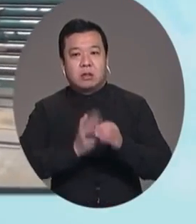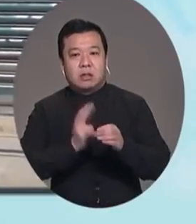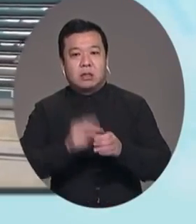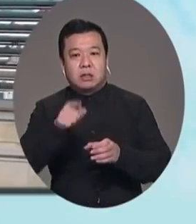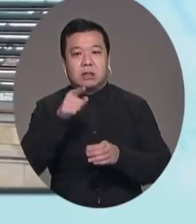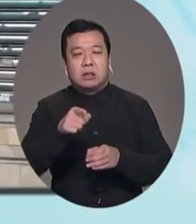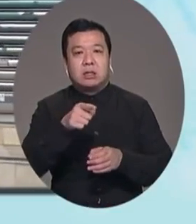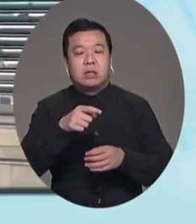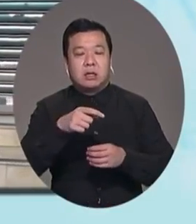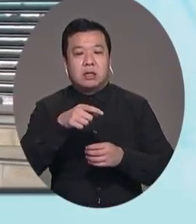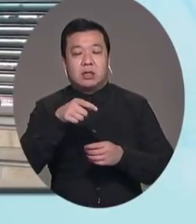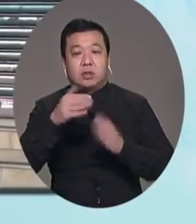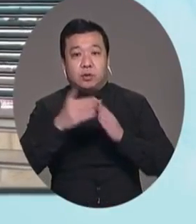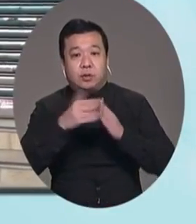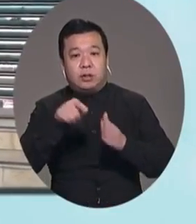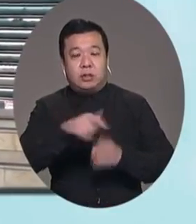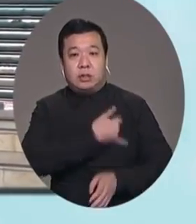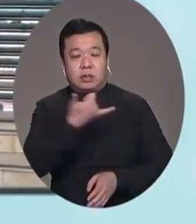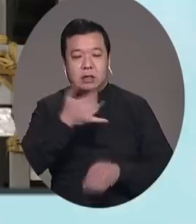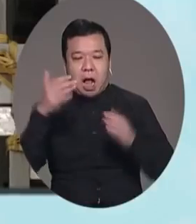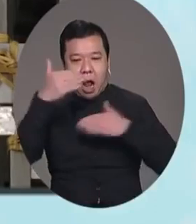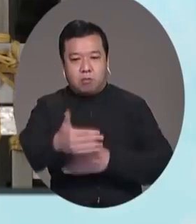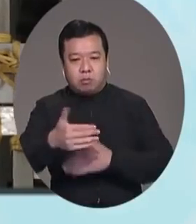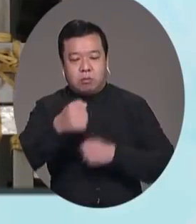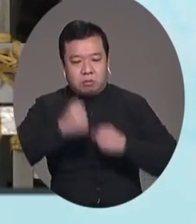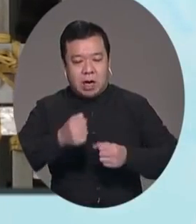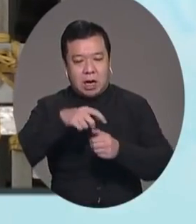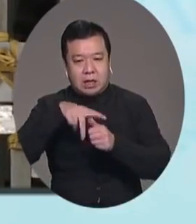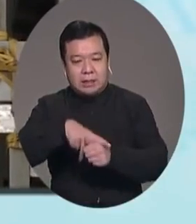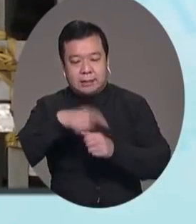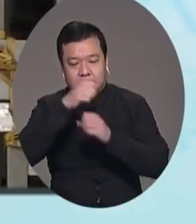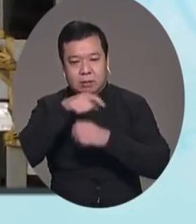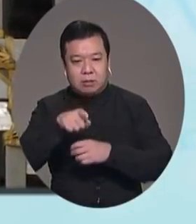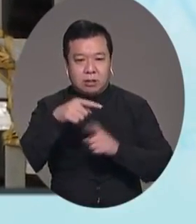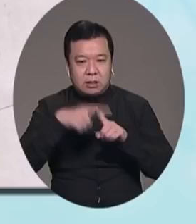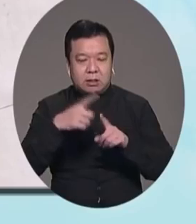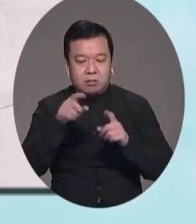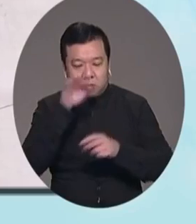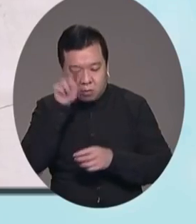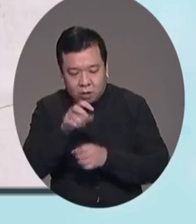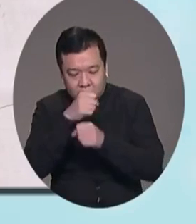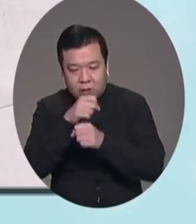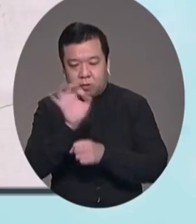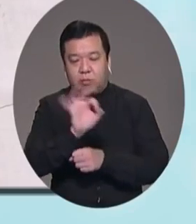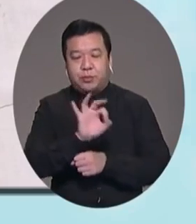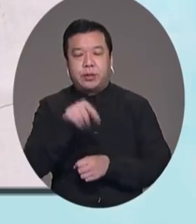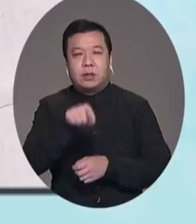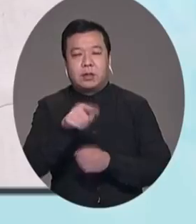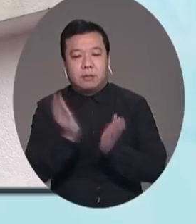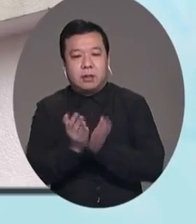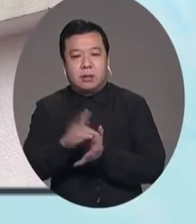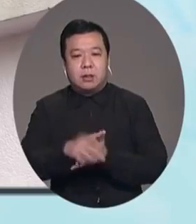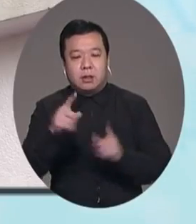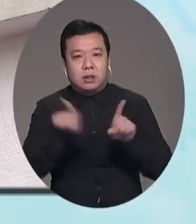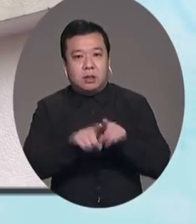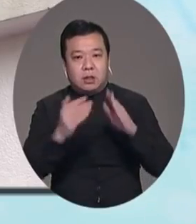金鳳街1至3號，星期六晚颶風強檢之後沒有居民驗到確診，患者同住的朋友、同